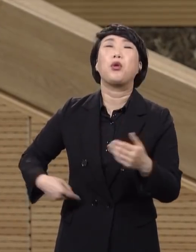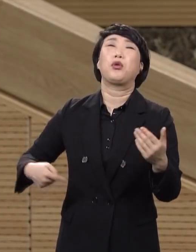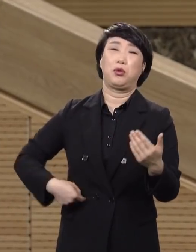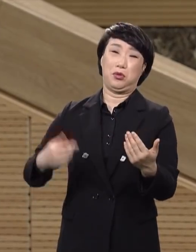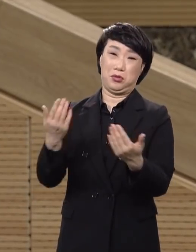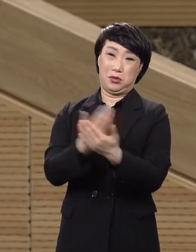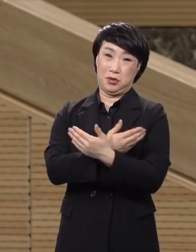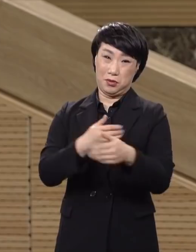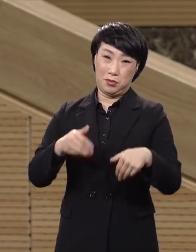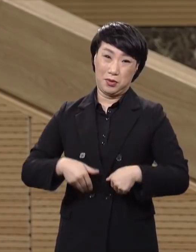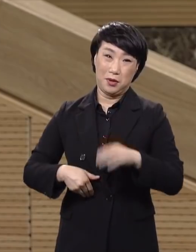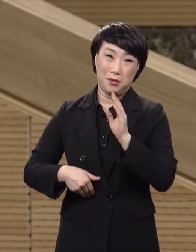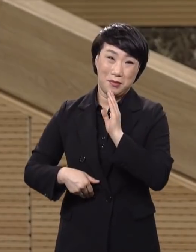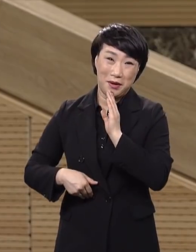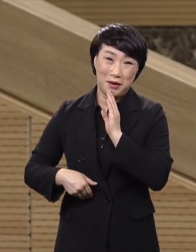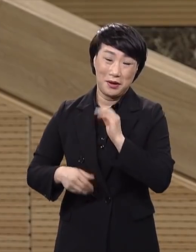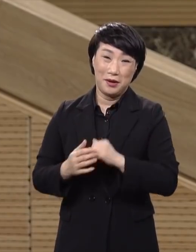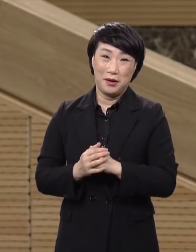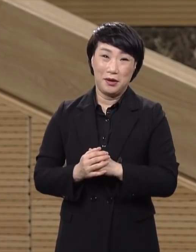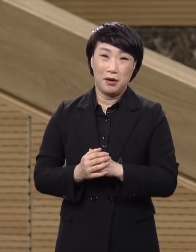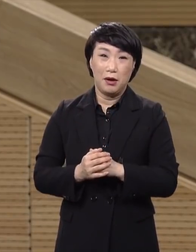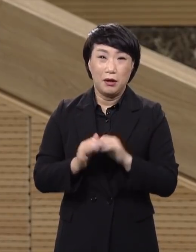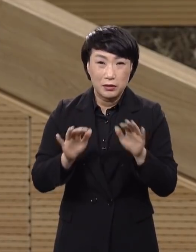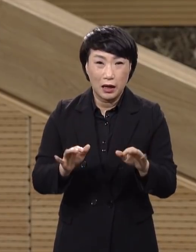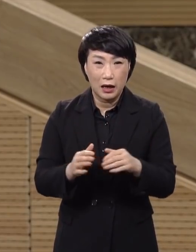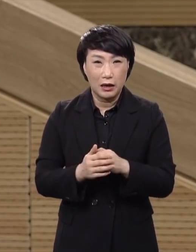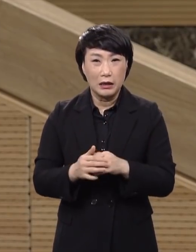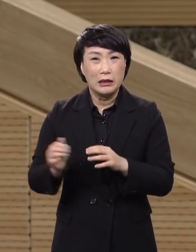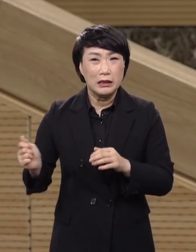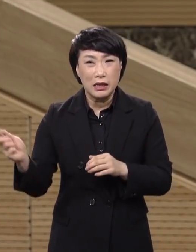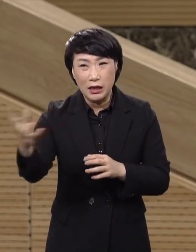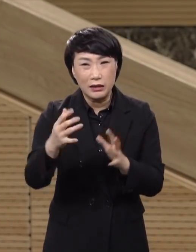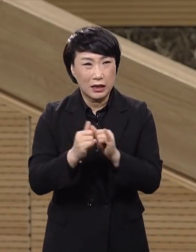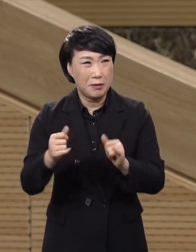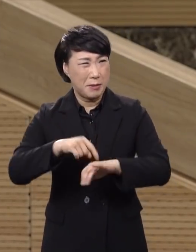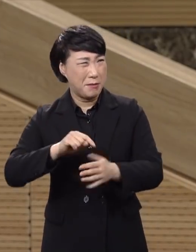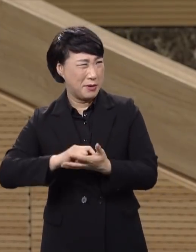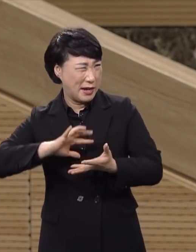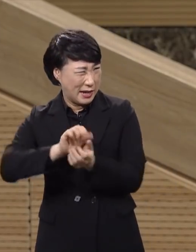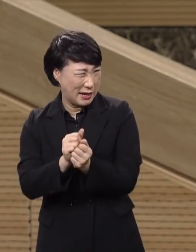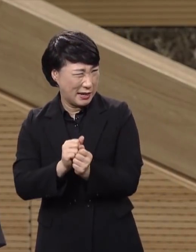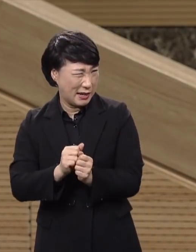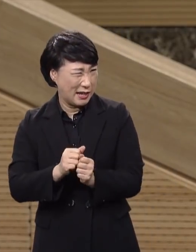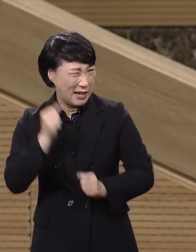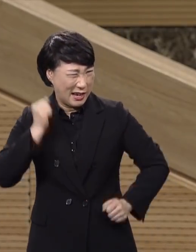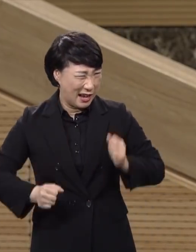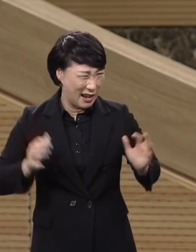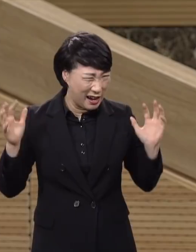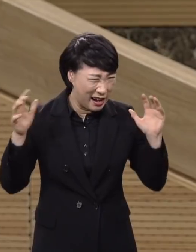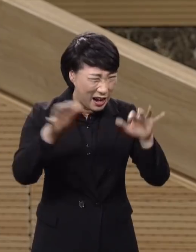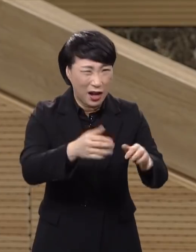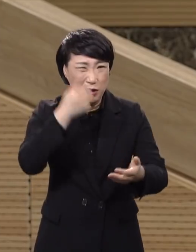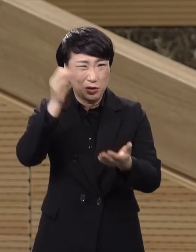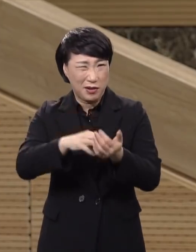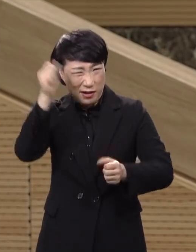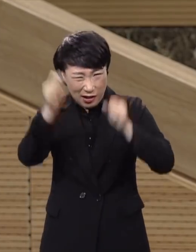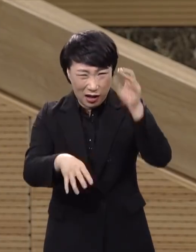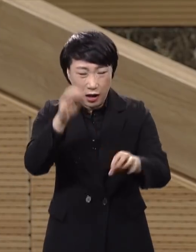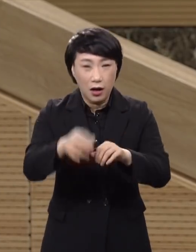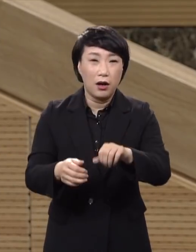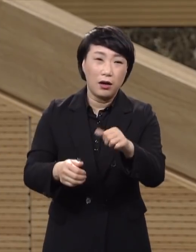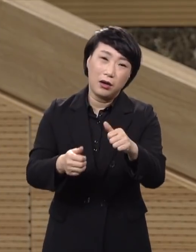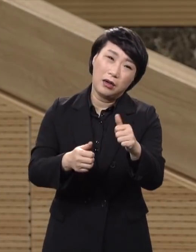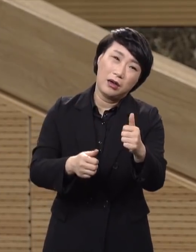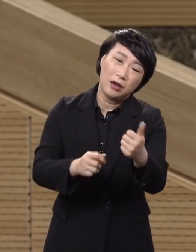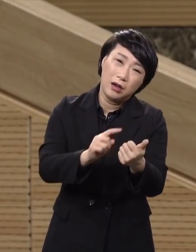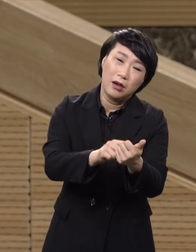찔림은 회개해야지. 그래서 일심으로 달려들어 돌로 쳐 죽입니다. 그는